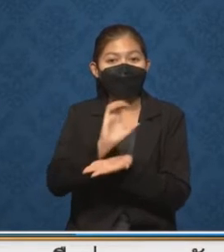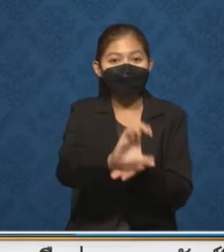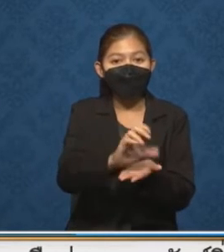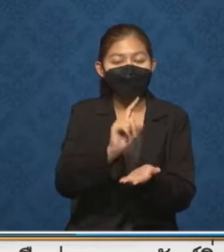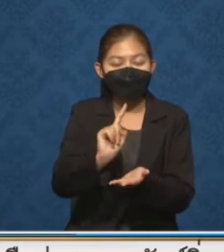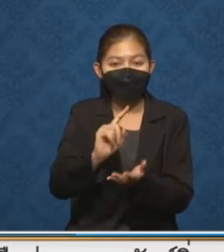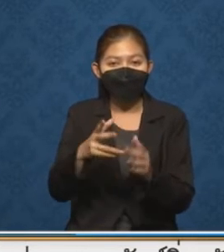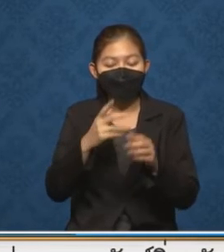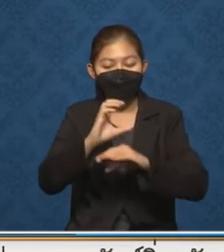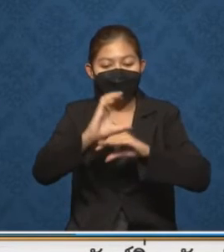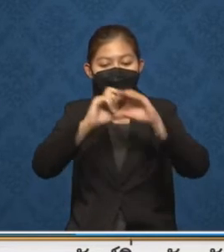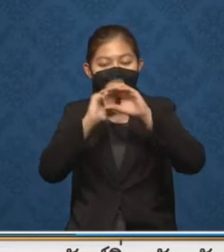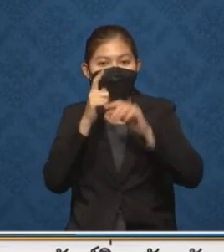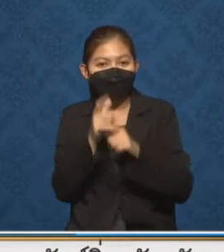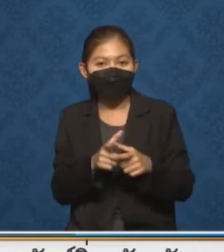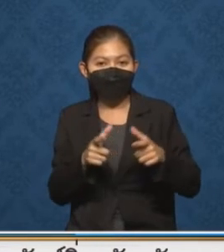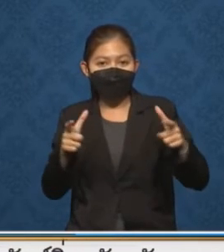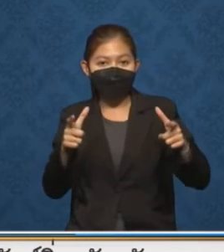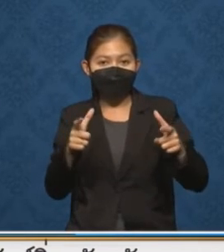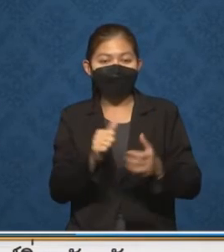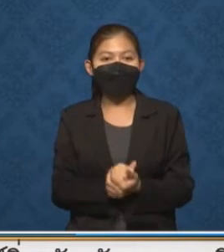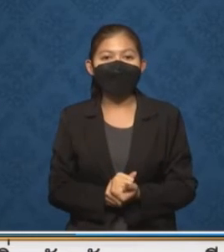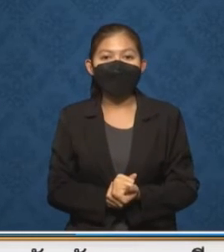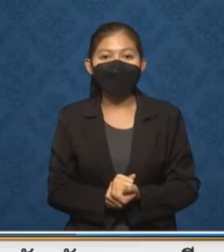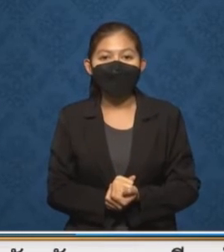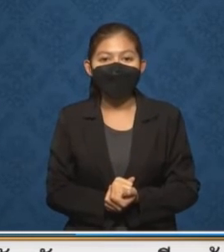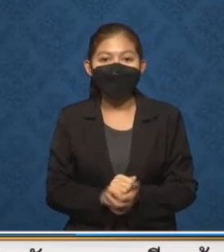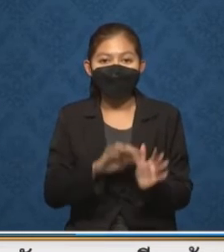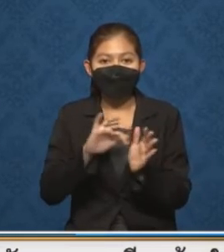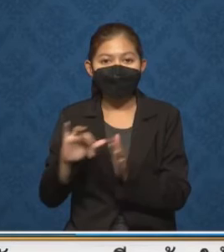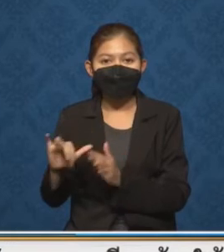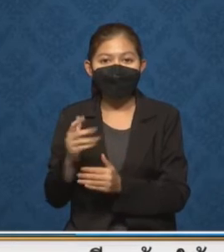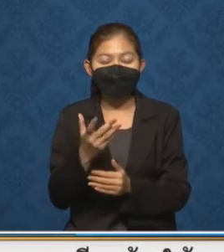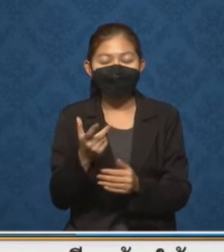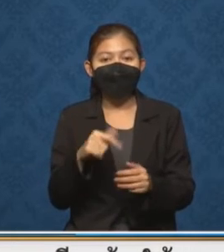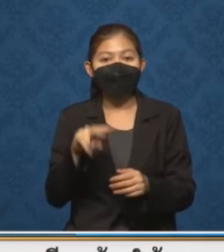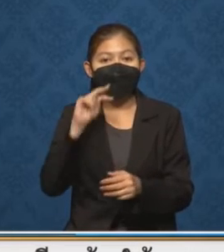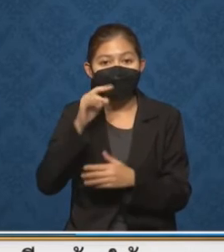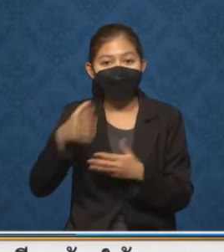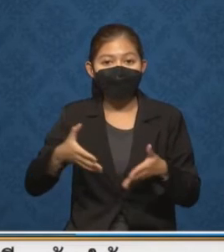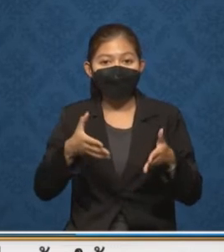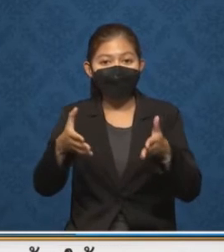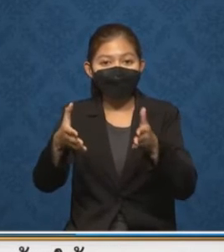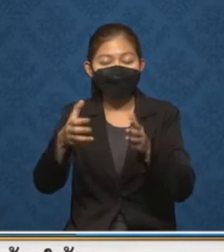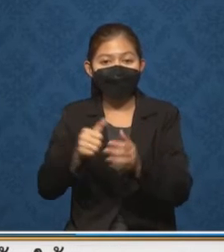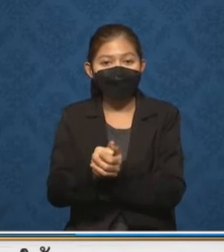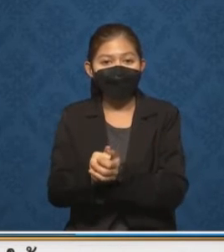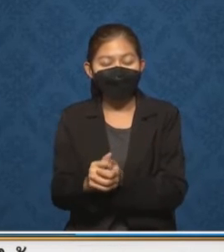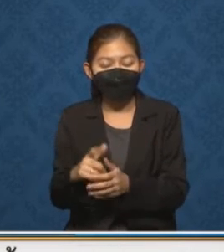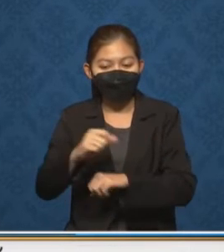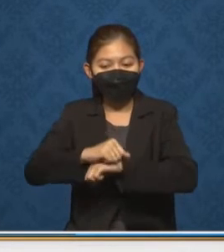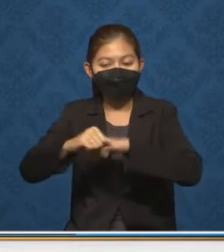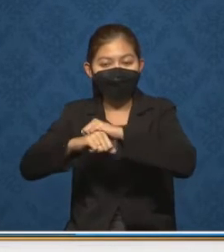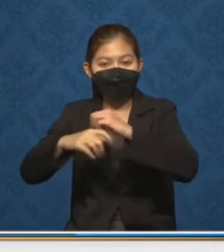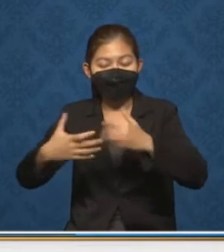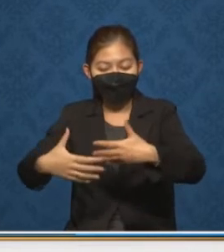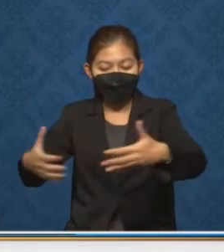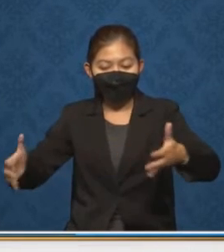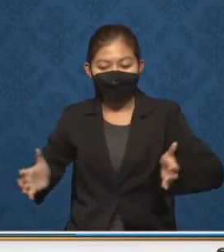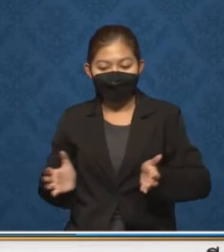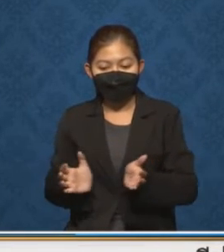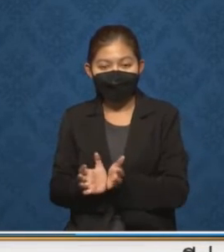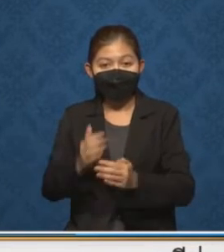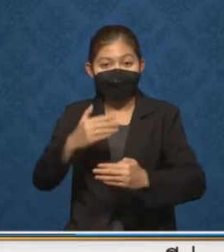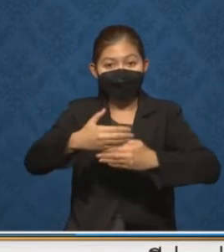โงการขนาดใหญ่สลายดตอไปครับ่ balanceยๆ ในการทำนำท้าเราพยายจะสร้างอยเก็บน้ำ ส้างเกือน